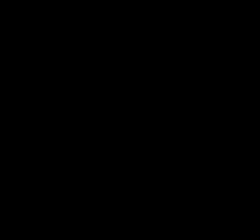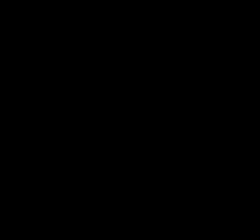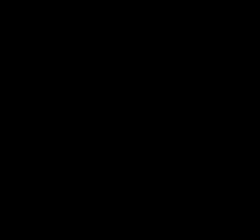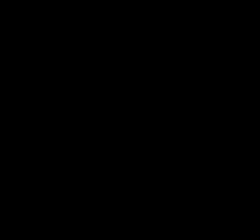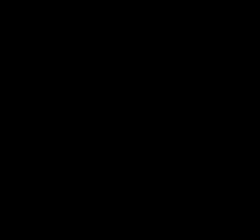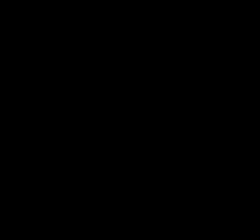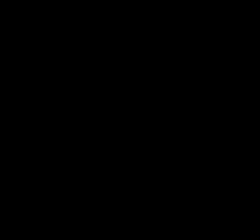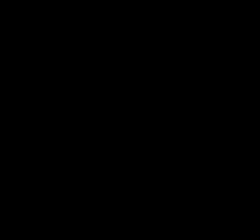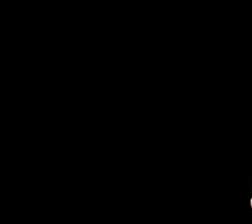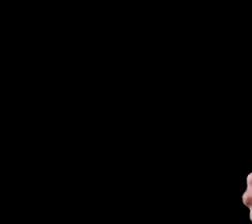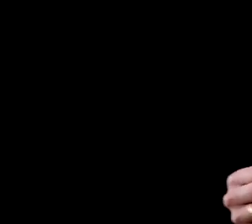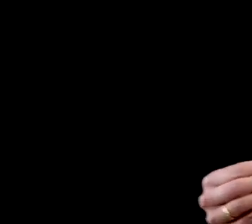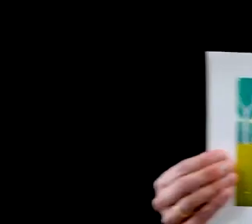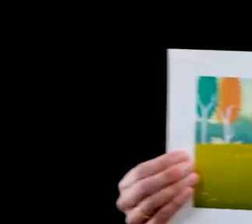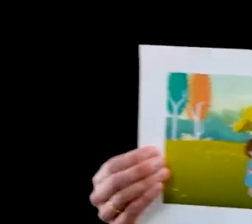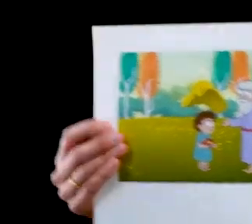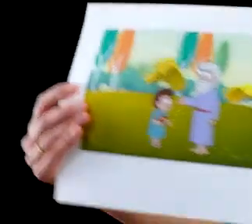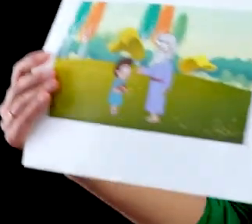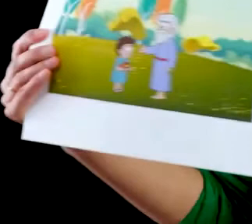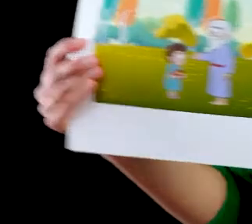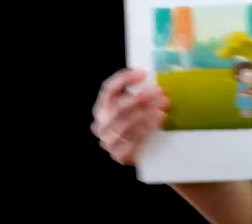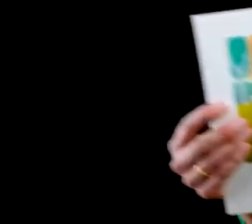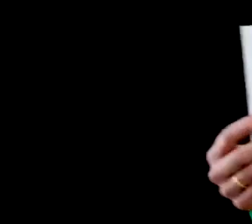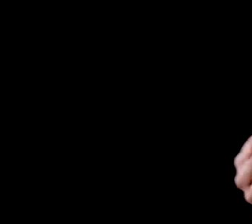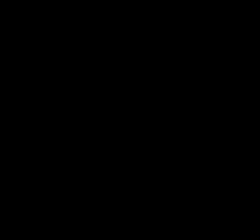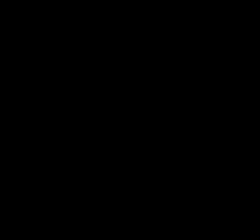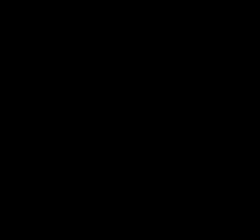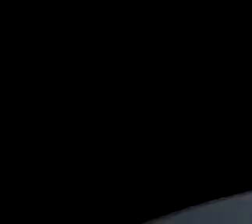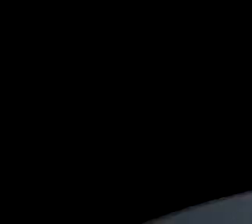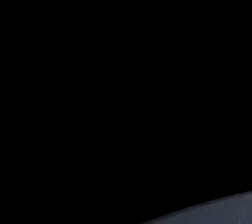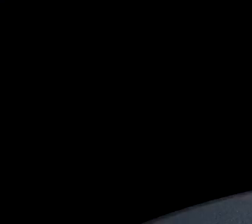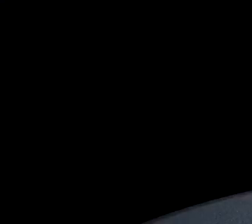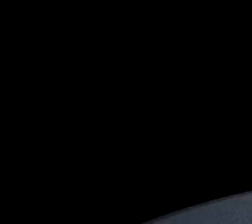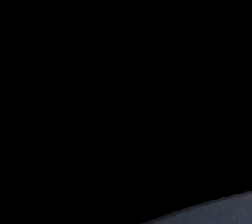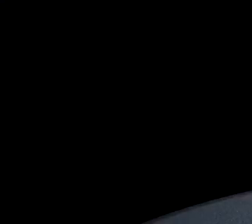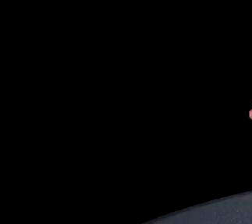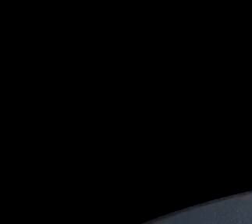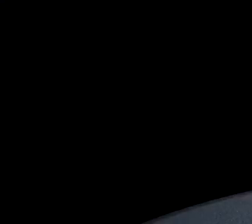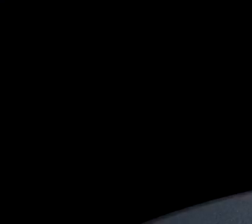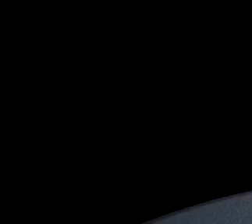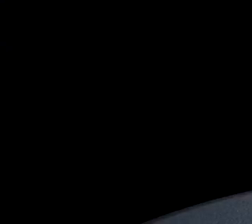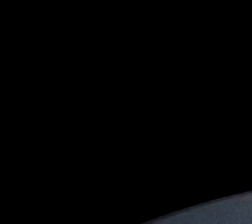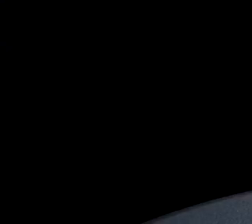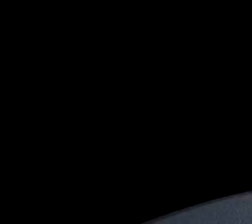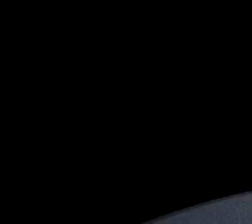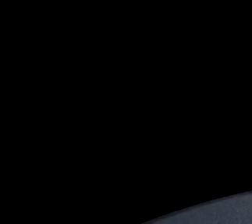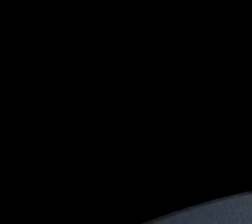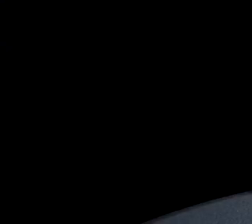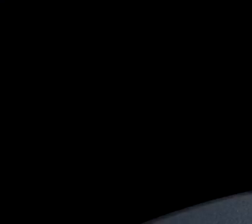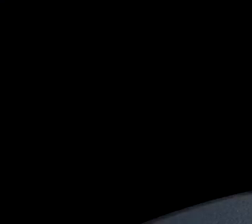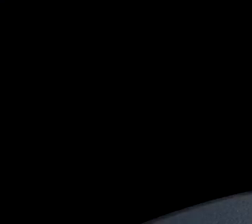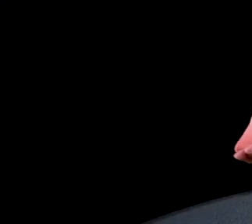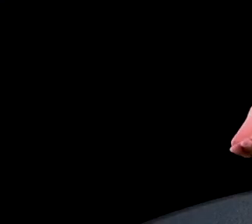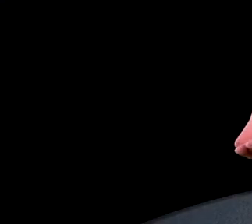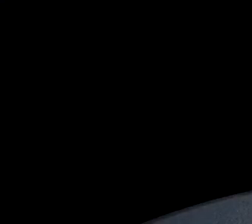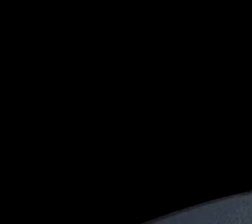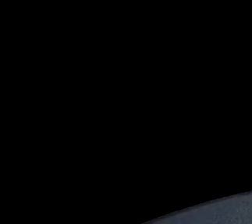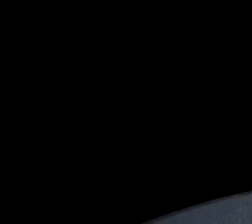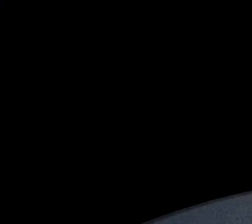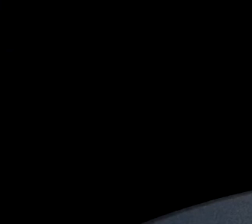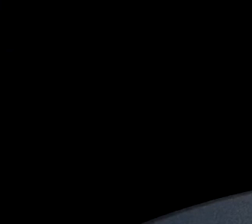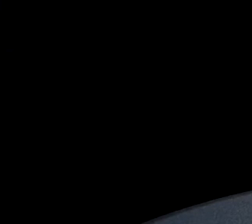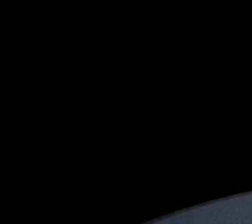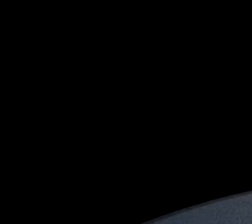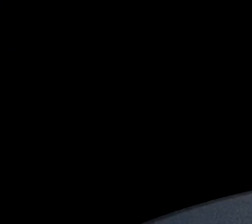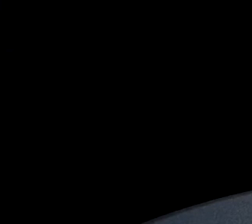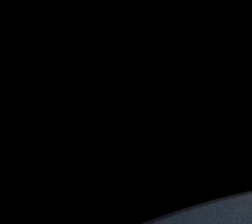personnes. » Alors, on demande au petit garçon, « Que veux-tu faire de ton pique-nique ?» Et